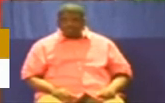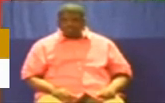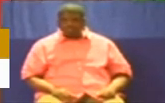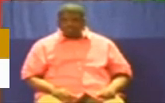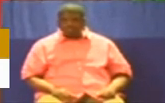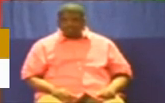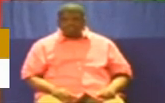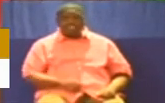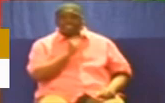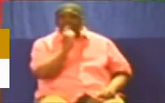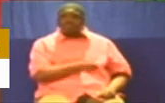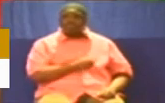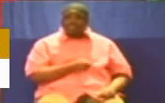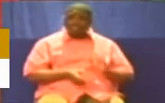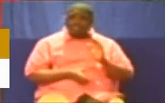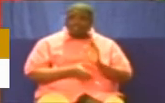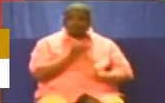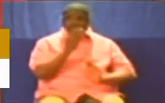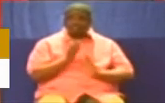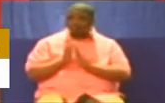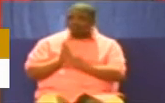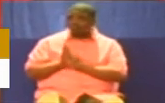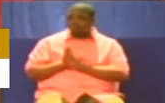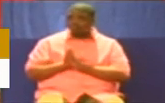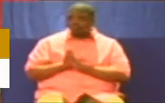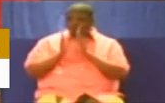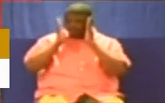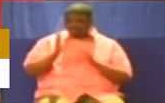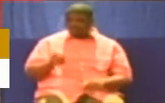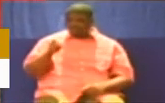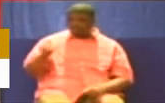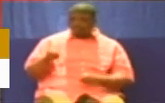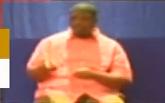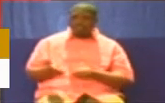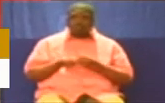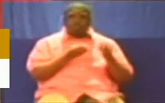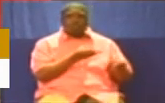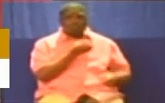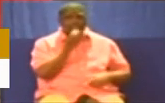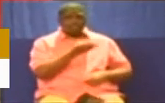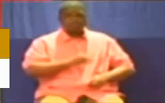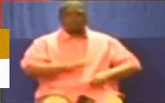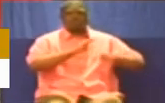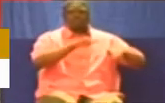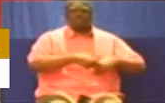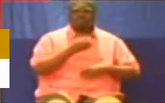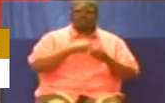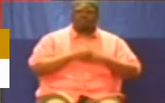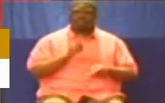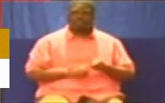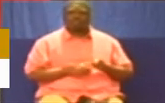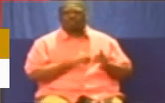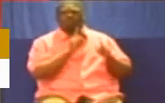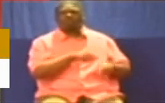Mheshimiwa Spika, kwanza nimshukuru Mheshimiwa Mchengelo kwa kutoa hii taarifa bungeni. Lakini pia nilipoingia bungeni wapo